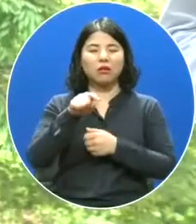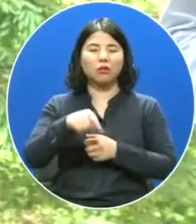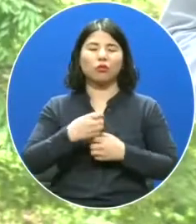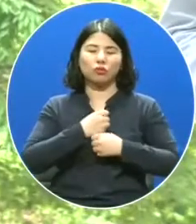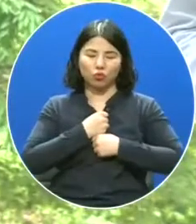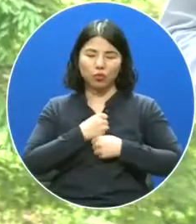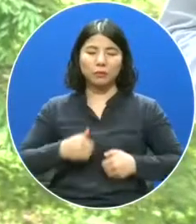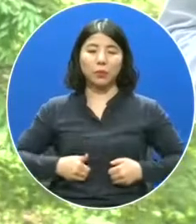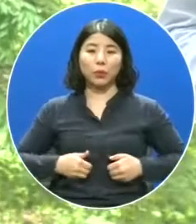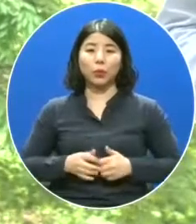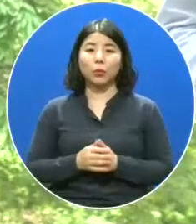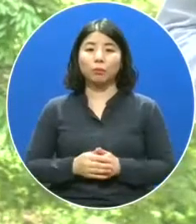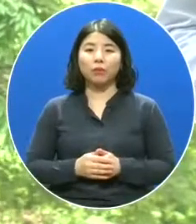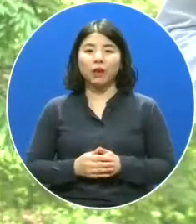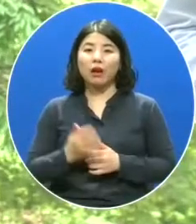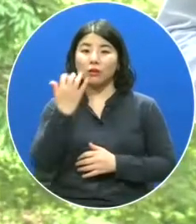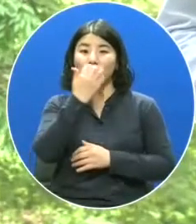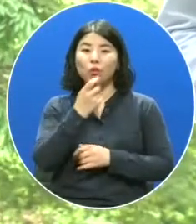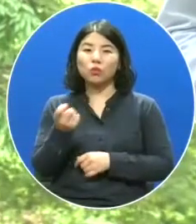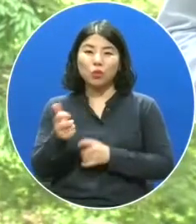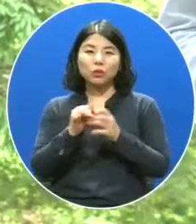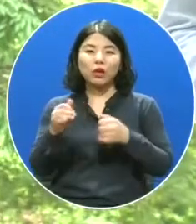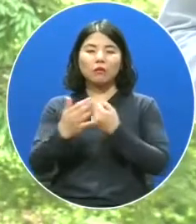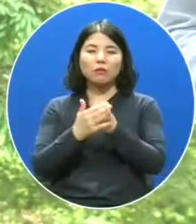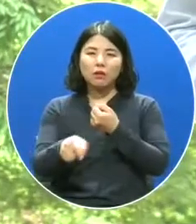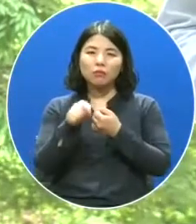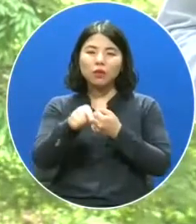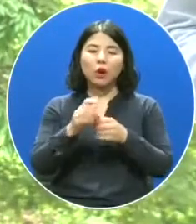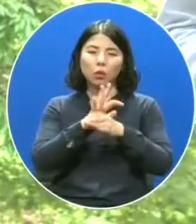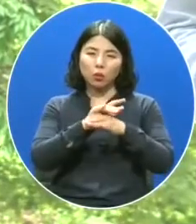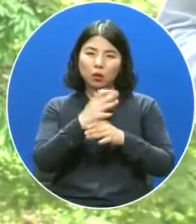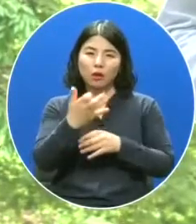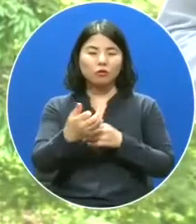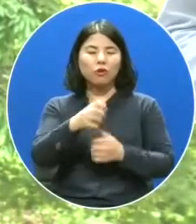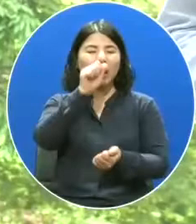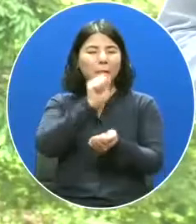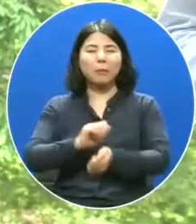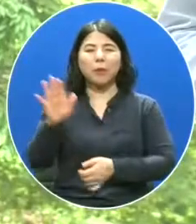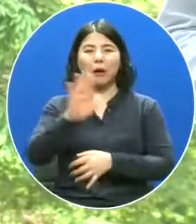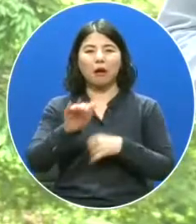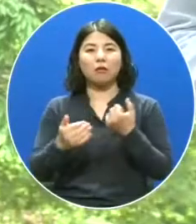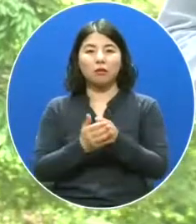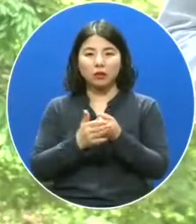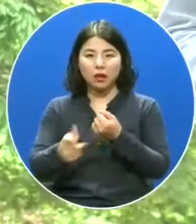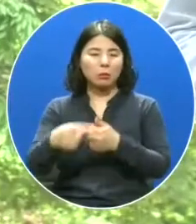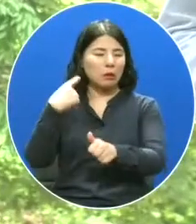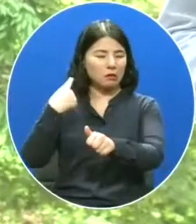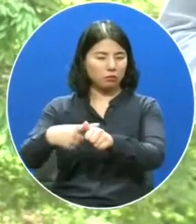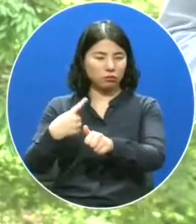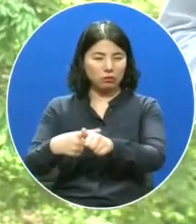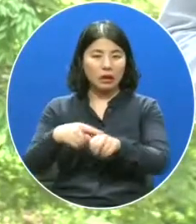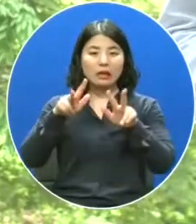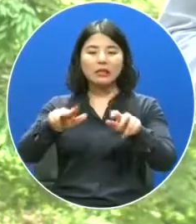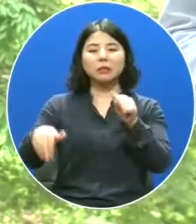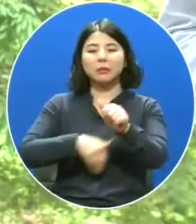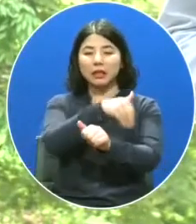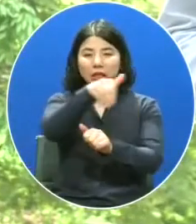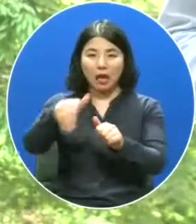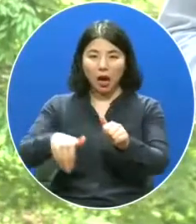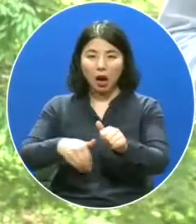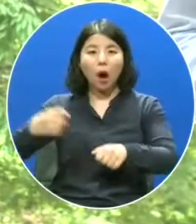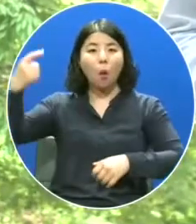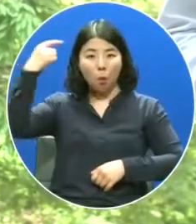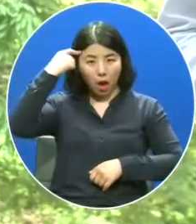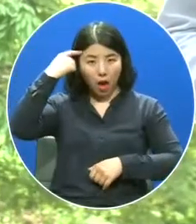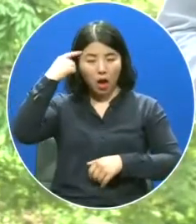합니다. 그들이 성소수자이어서 코로나19에 감염된 것이 아니므로 비판은 현 상황에서